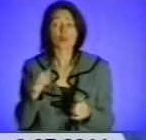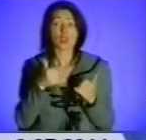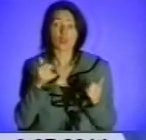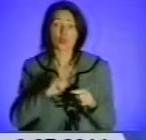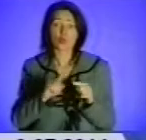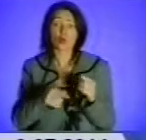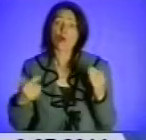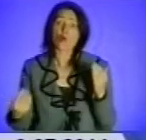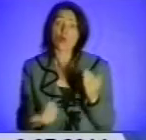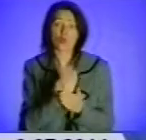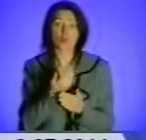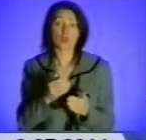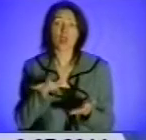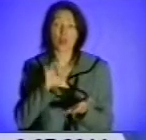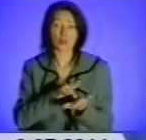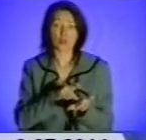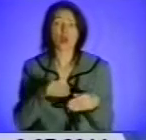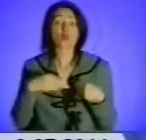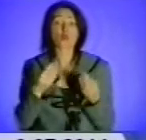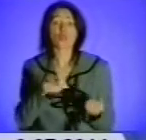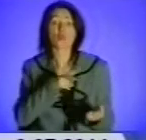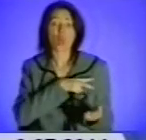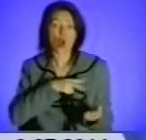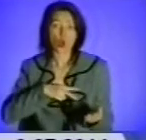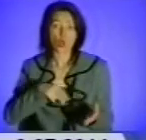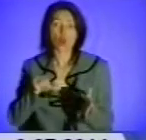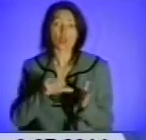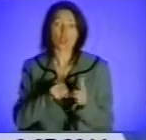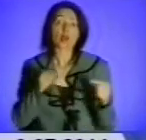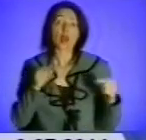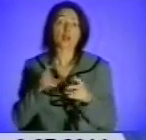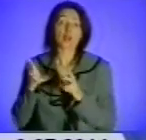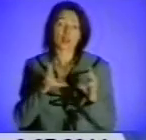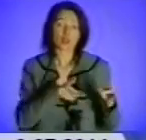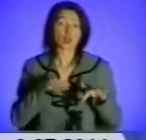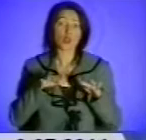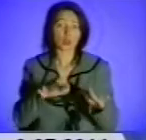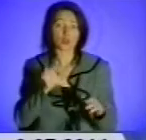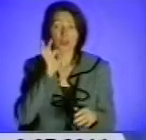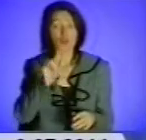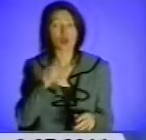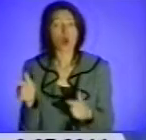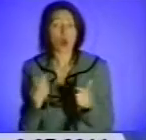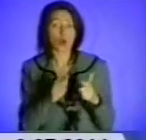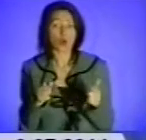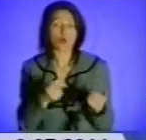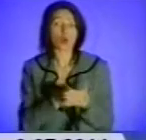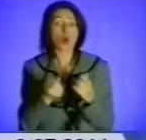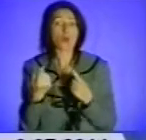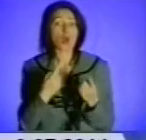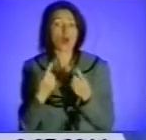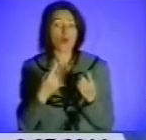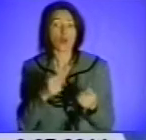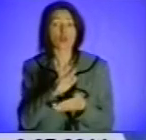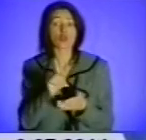учасникам антитерористичної операції. Також Петро Порошенко заявив, що готовий до переговорів щодо подальшої долі Донбасу з усіма,